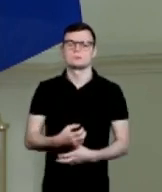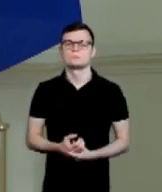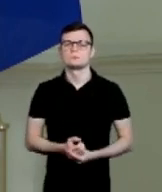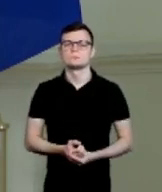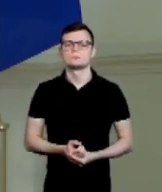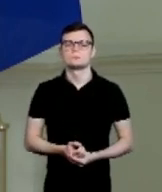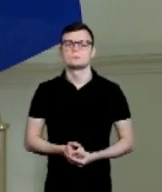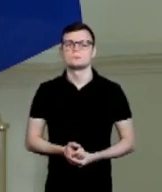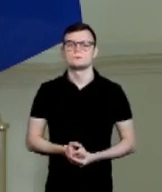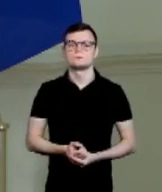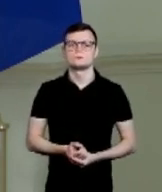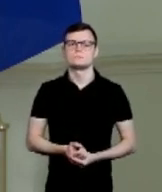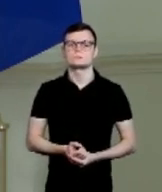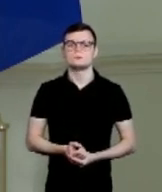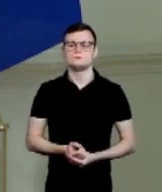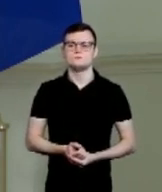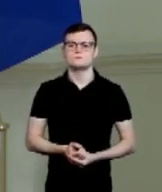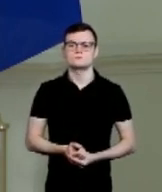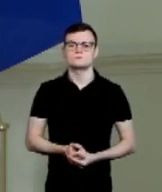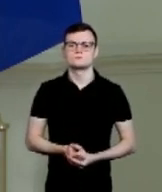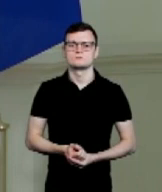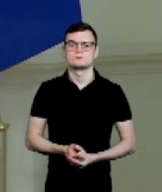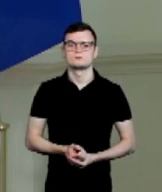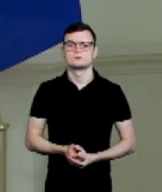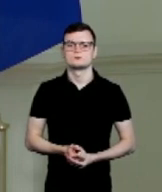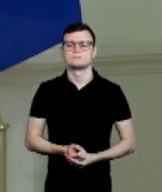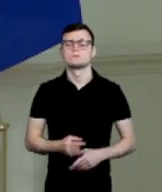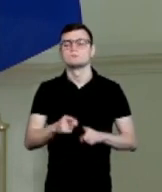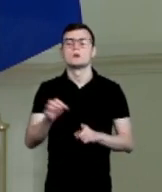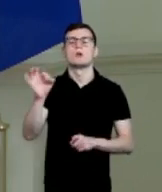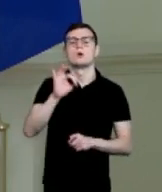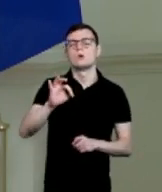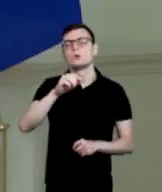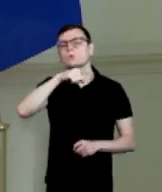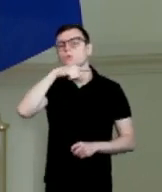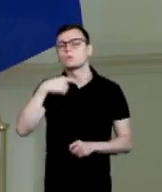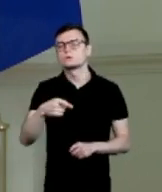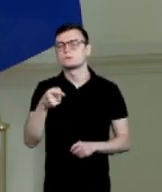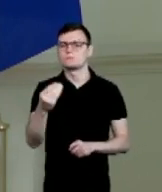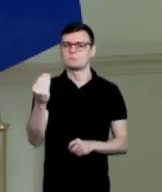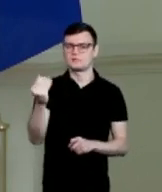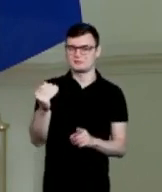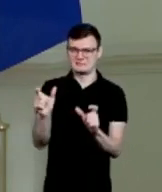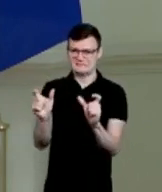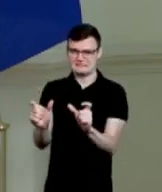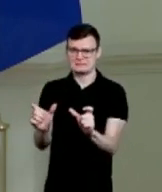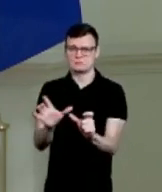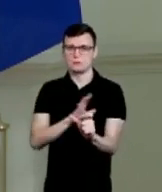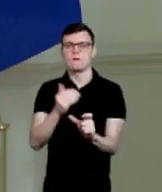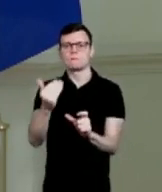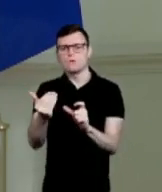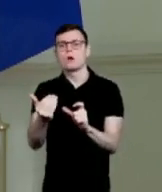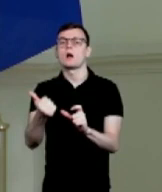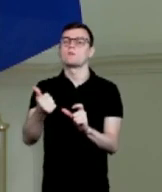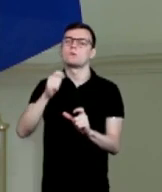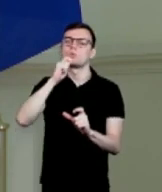Ir taip pat aptarėme Rusijos įšaldytų lėšų klausimą Ukrainos atstatymui.